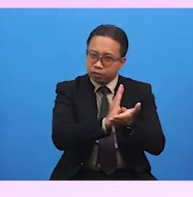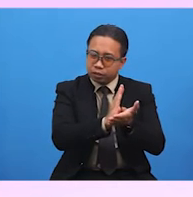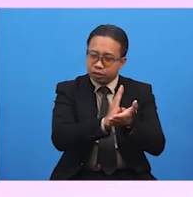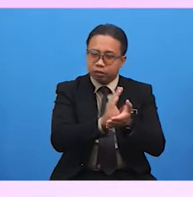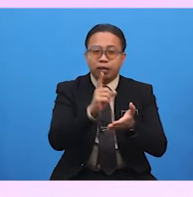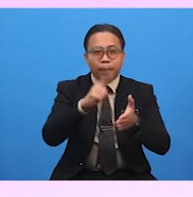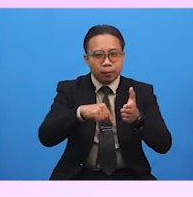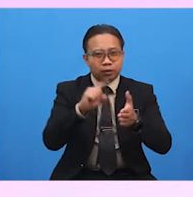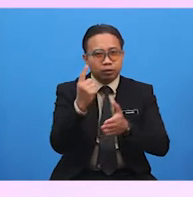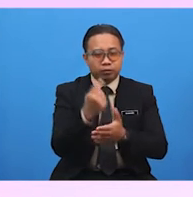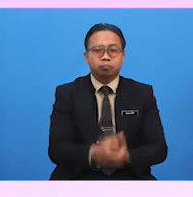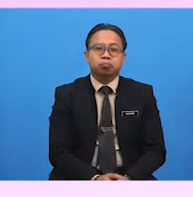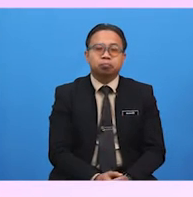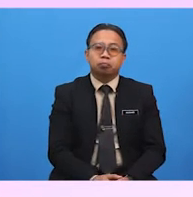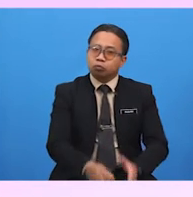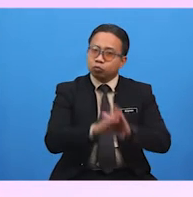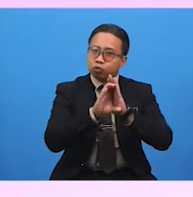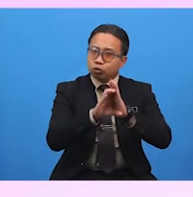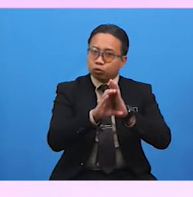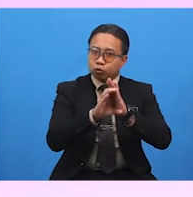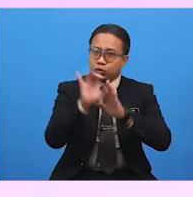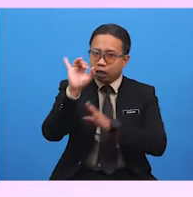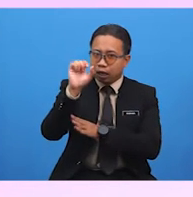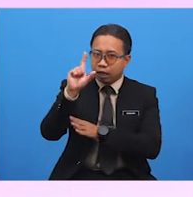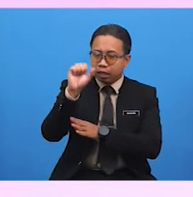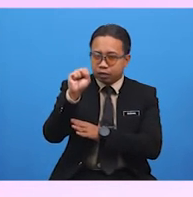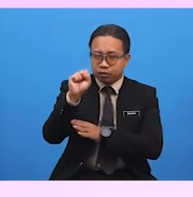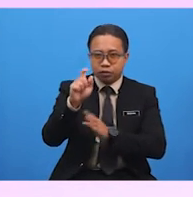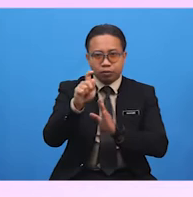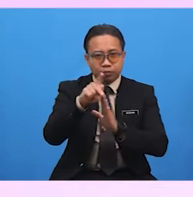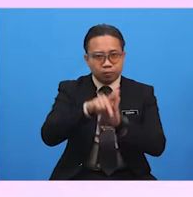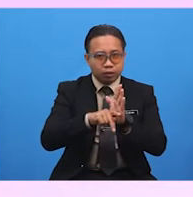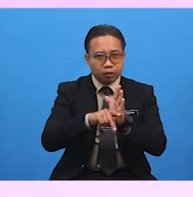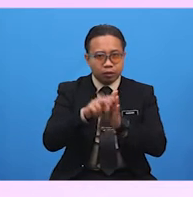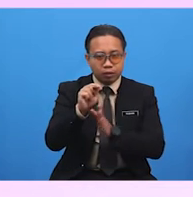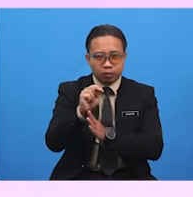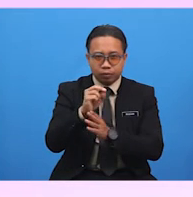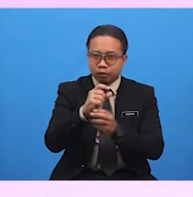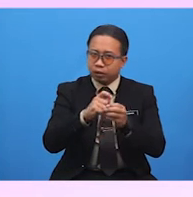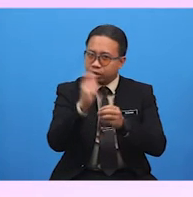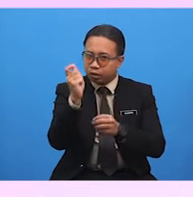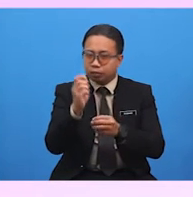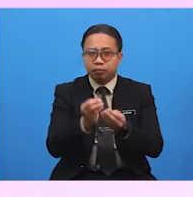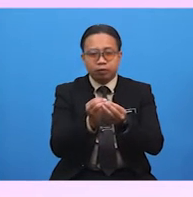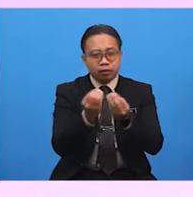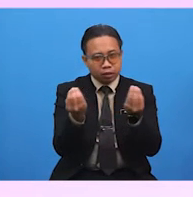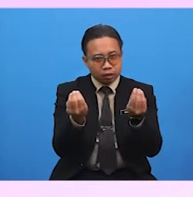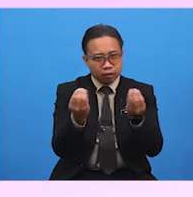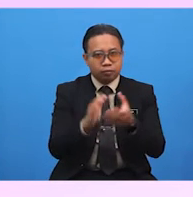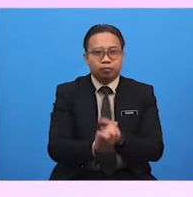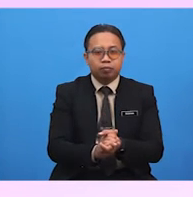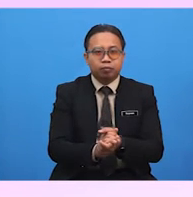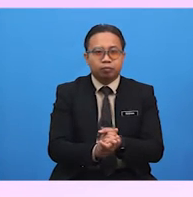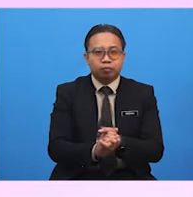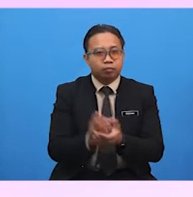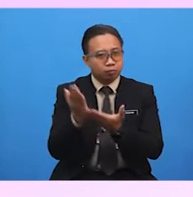tertentu. Antara contoh ilustrasi penerbitan ialah majalah, risalah, identiti